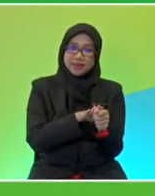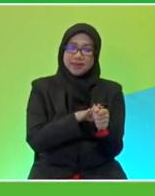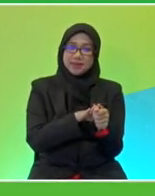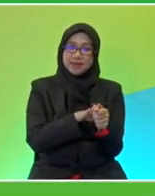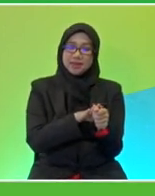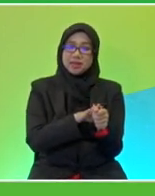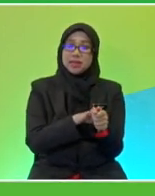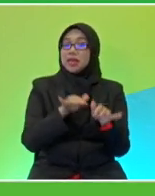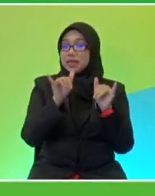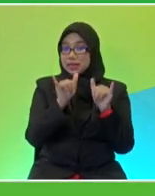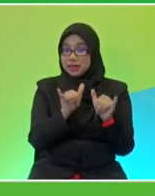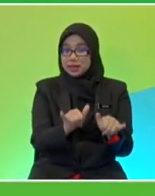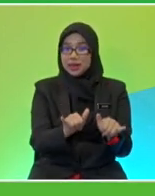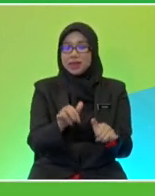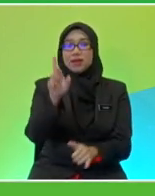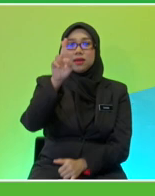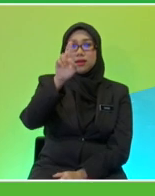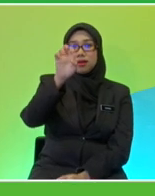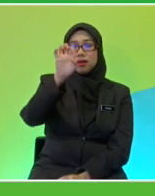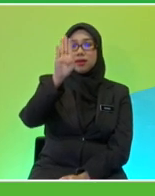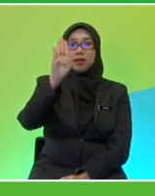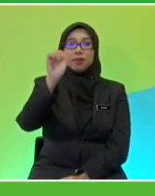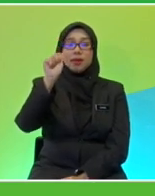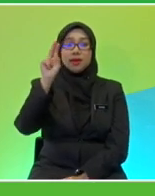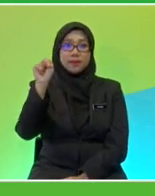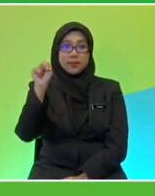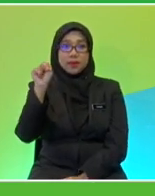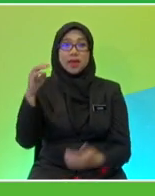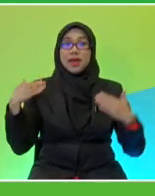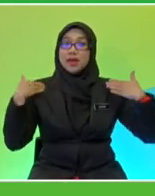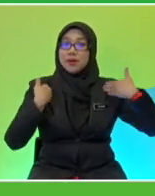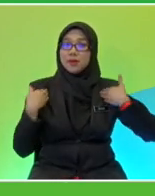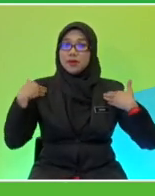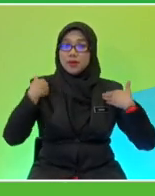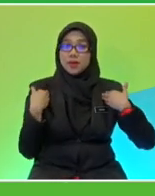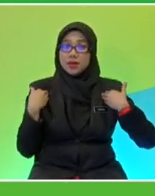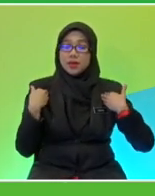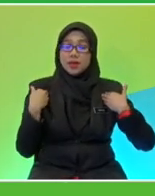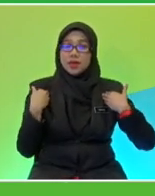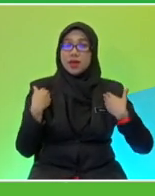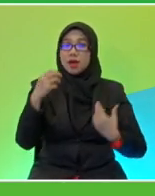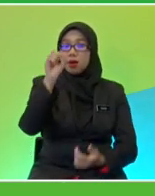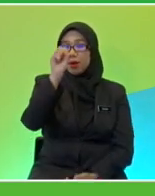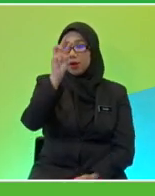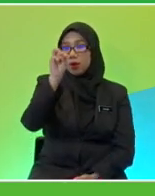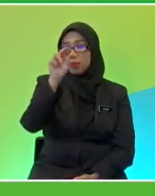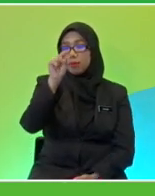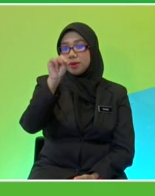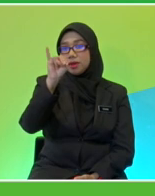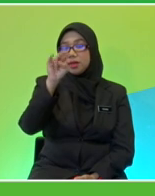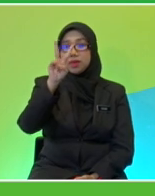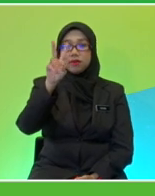ini tinggal di Reban hewan merupakan hewan omnivo dimana I want